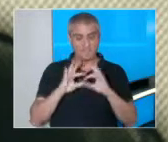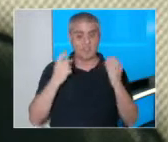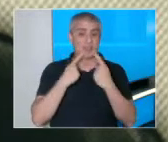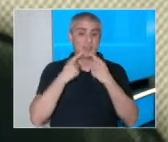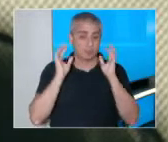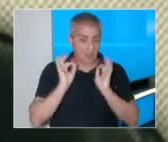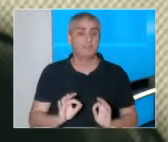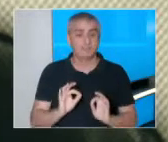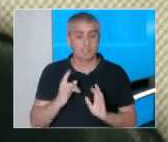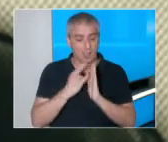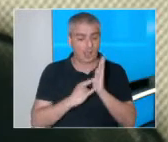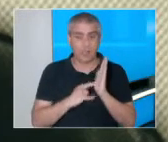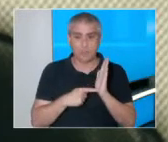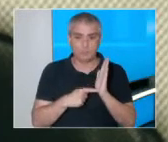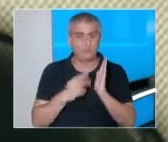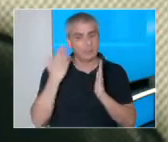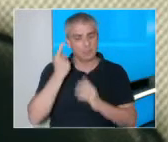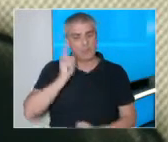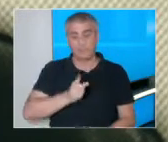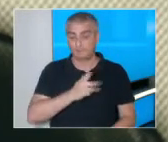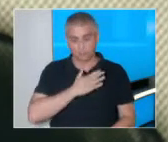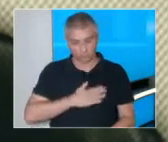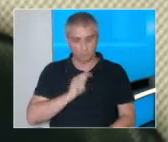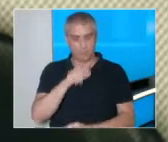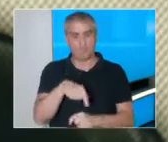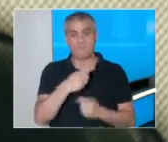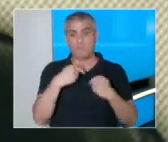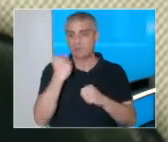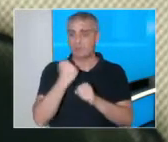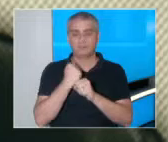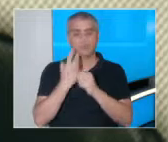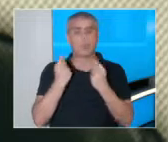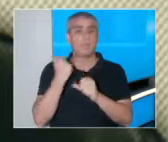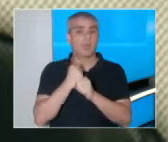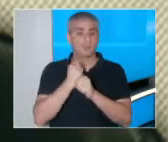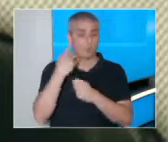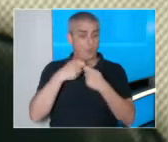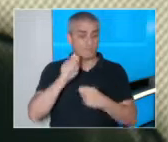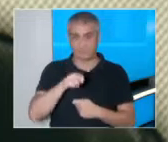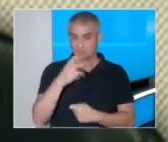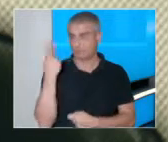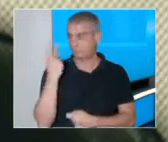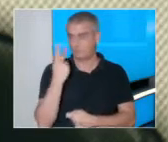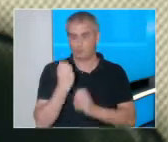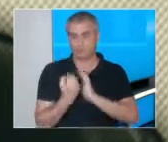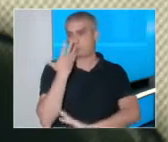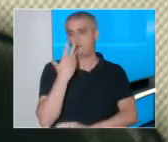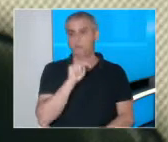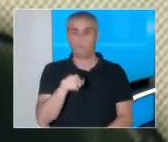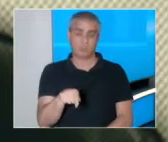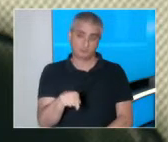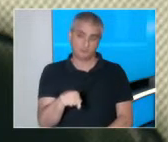הדיון האמיתי על החקיקה, הייתה הנחיה מי שרוצה יכול להגיע לוועדות. עשינו הרבה עבודה בוועדות, היו ח"כים שהיו בוודאי גם בולטים בעניין